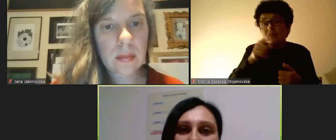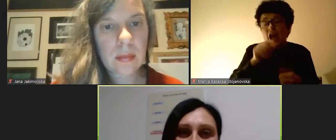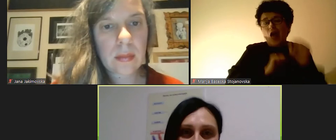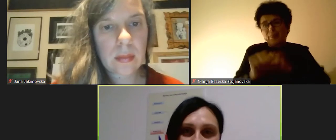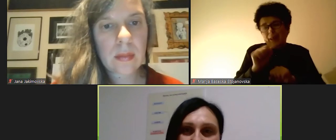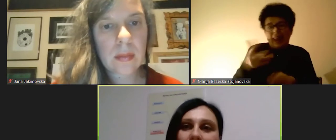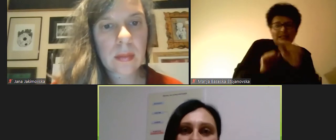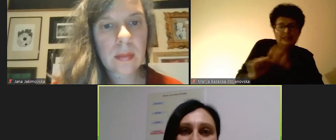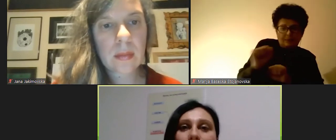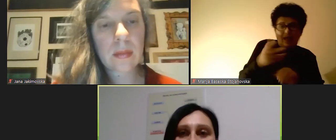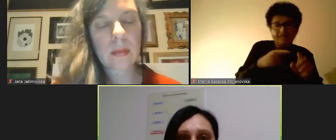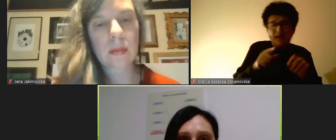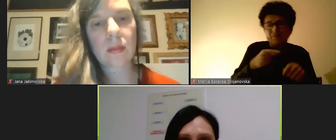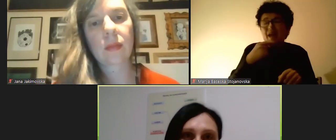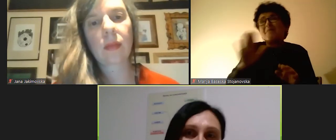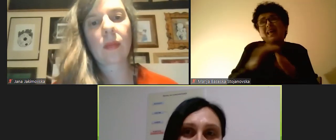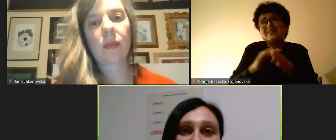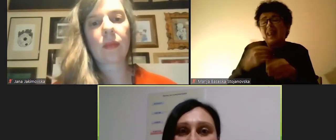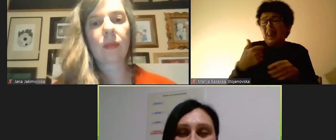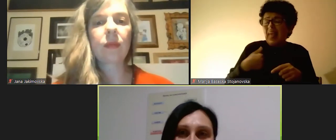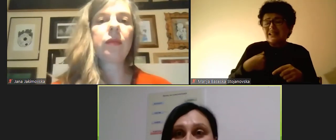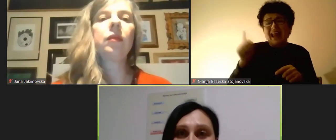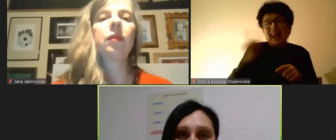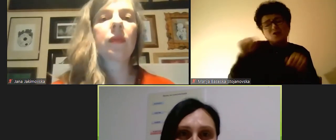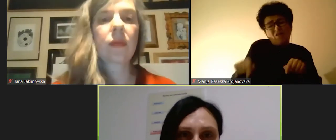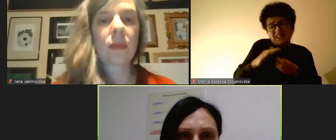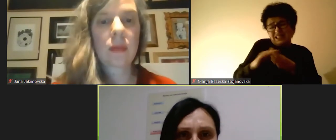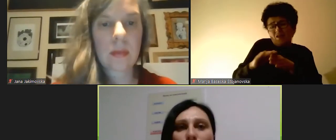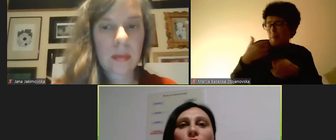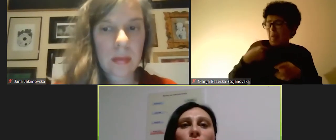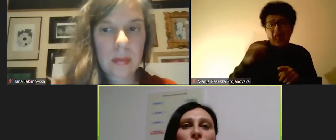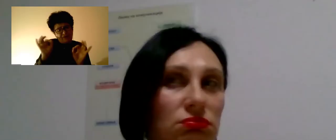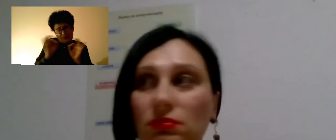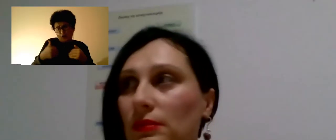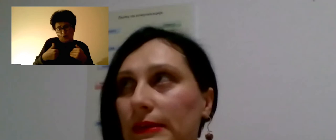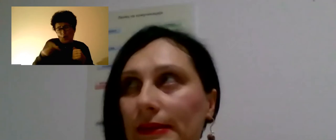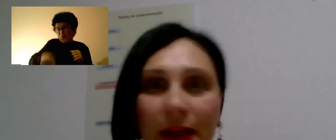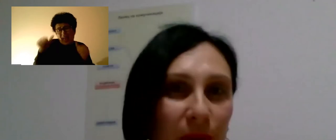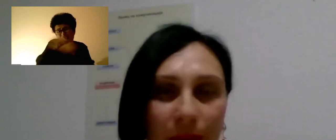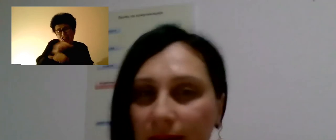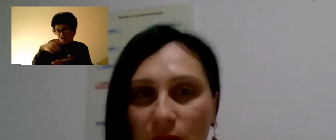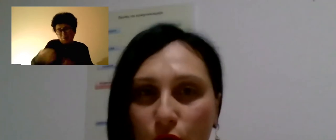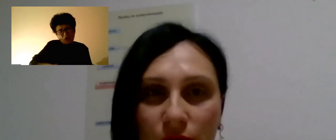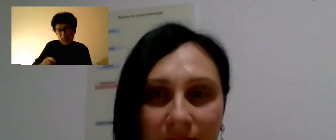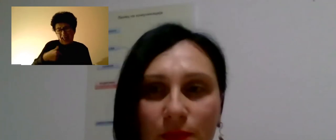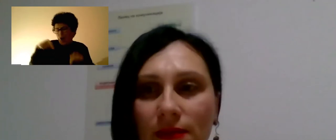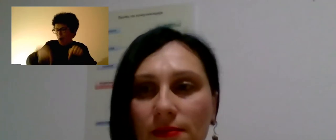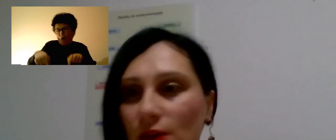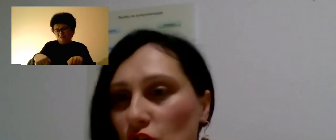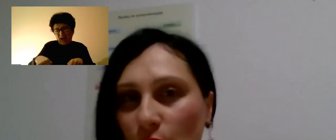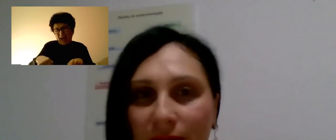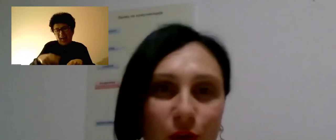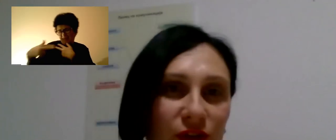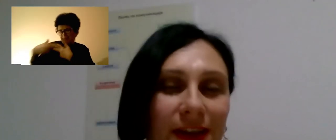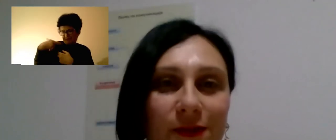бидејќи често пати го ќе ќе ја ја ќе кажат, ама јас не събзоводен, не направим ништо, не припаѓам на овој третман,